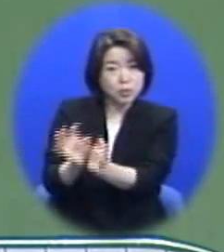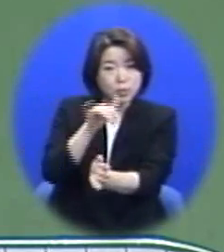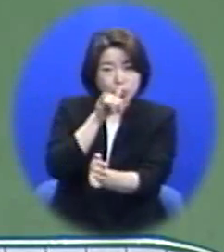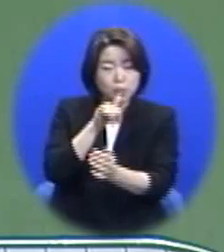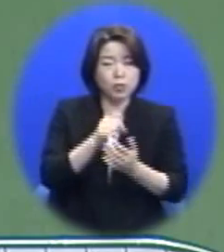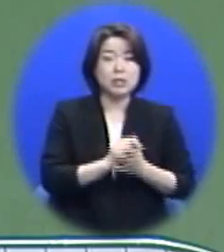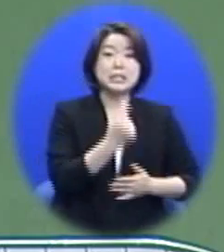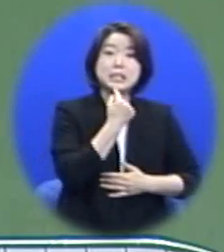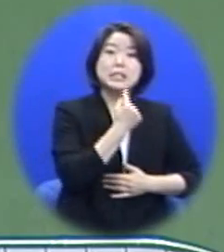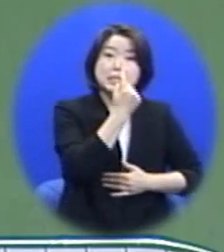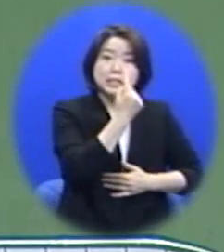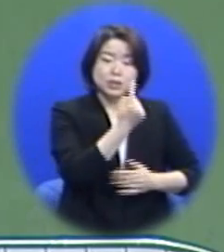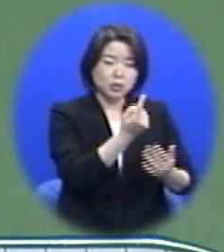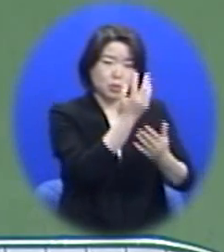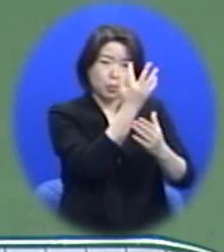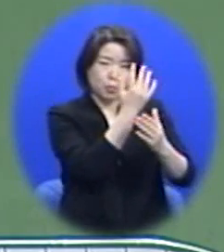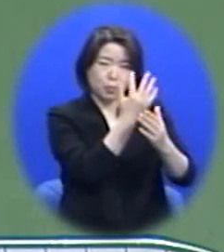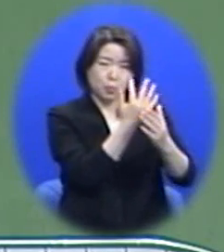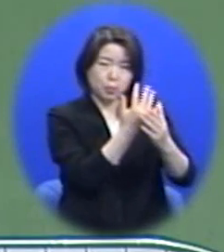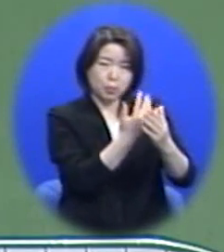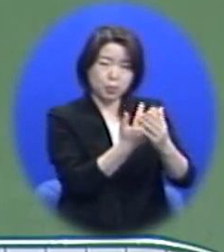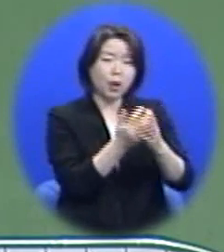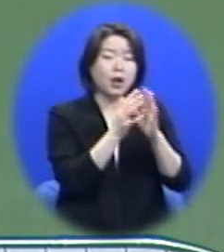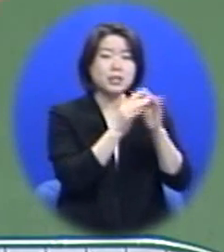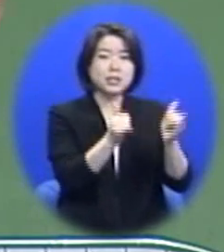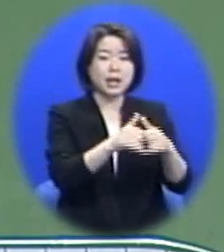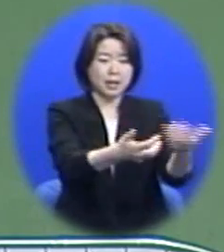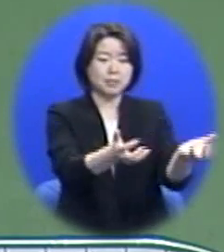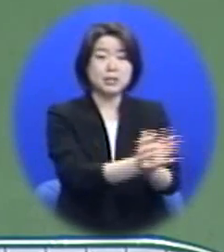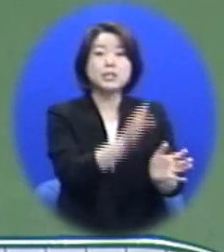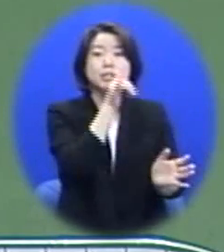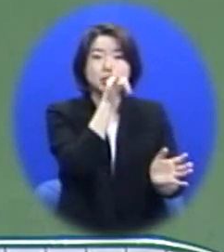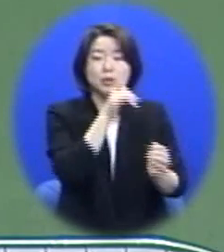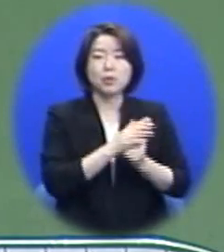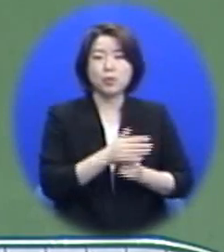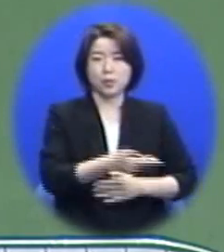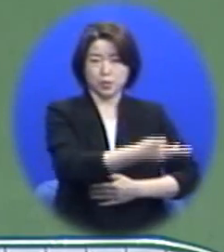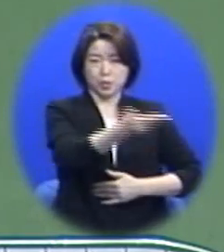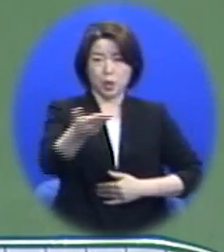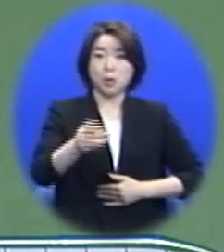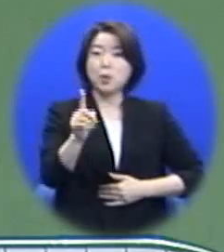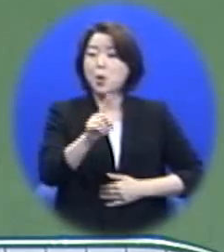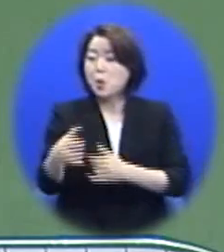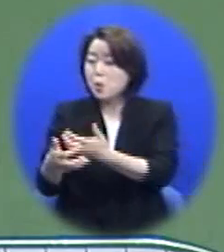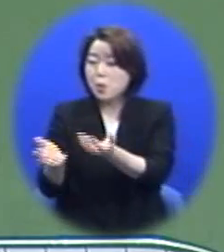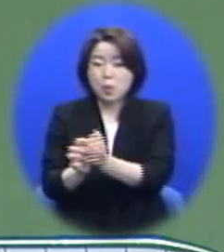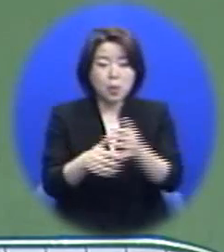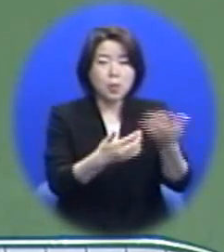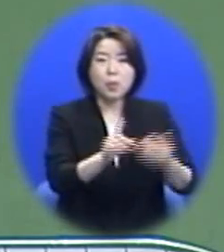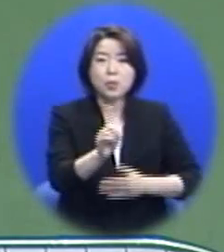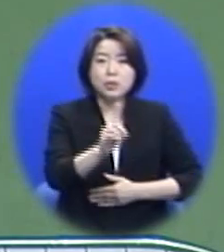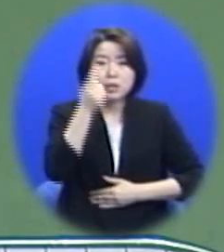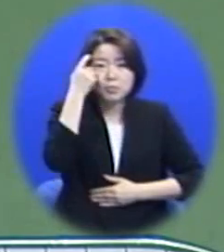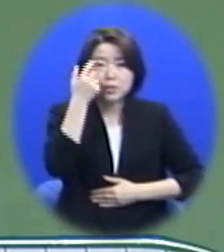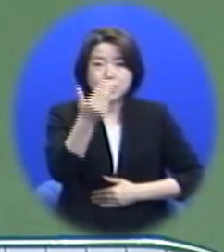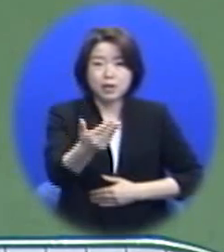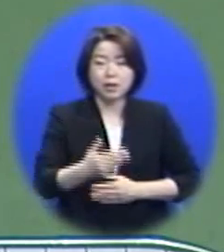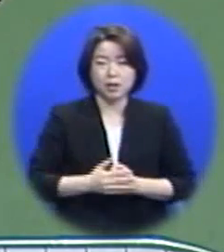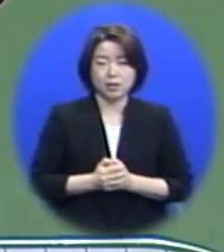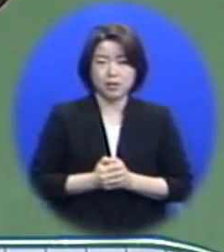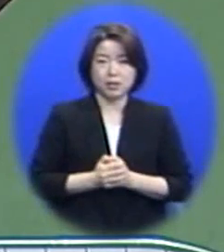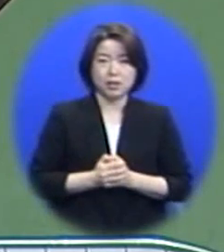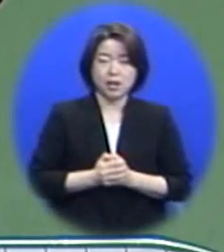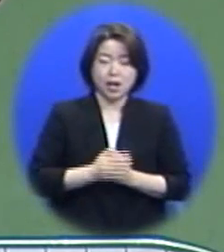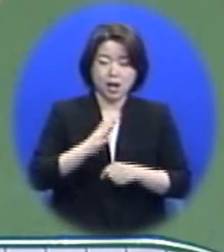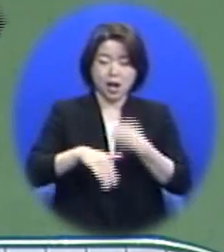초처럼 녹아 버리는 사람이 있습니다 여러분들은 어느 쪽이니까 하나님이 다스리는 것에 대해서 기뻐